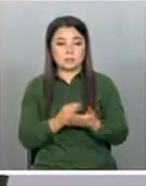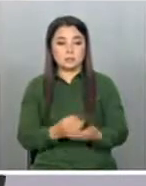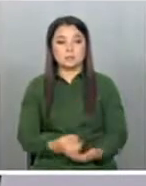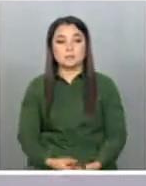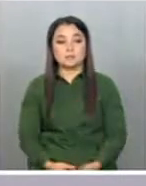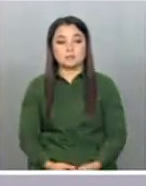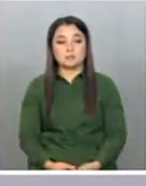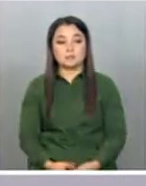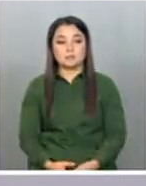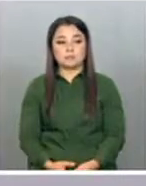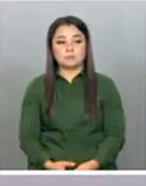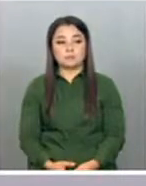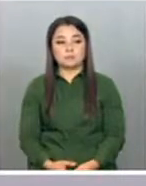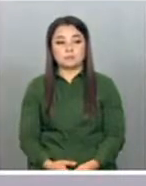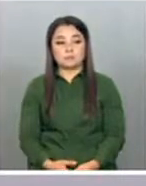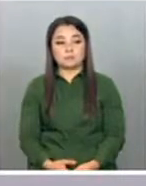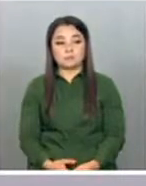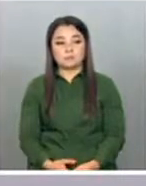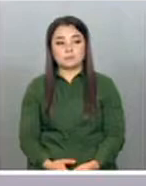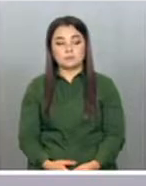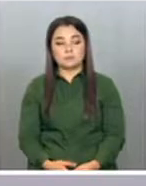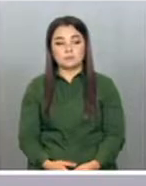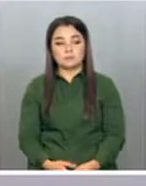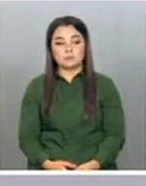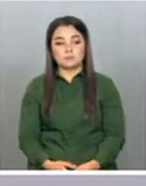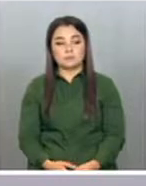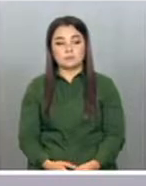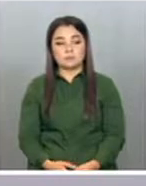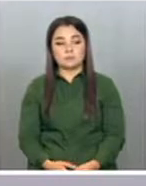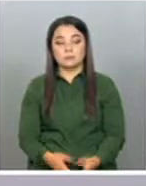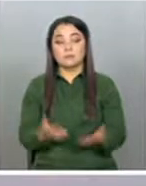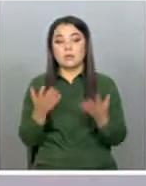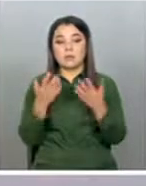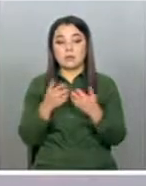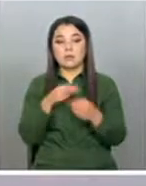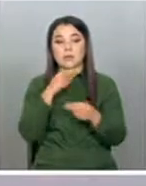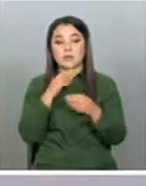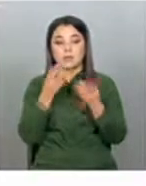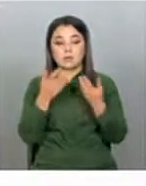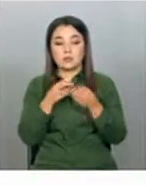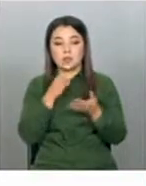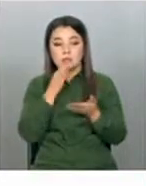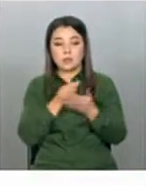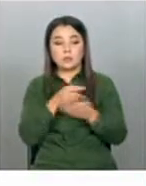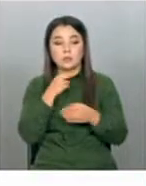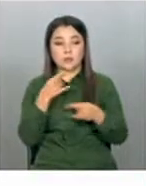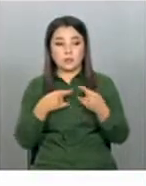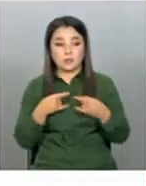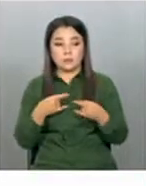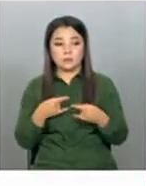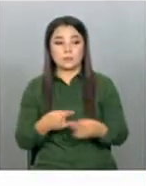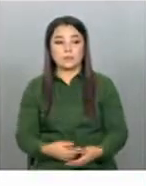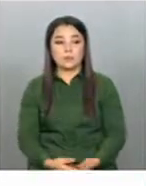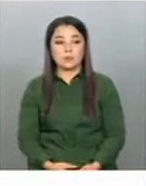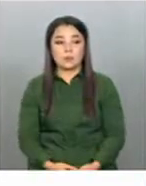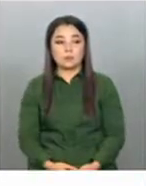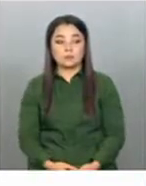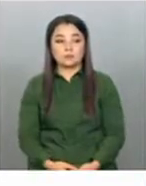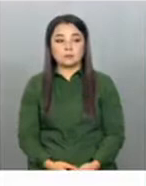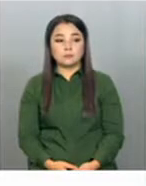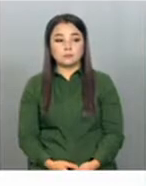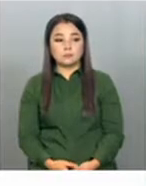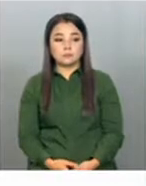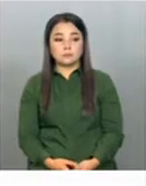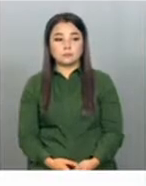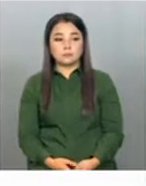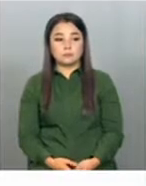сәйкестендіріңіз. Әр өрнекті жеке-жеке қарастырайық, түрлендіру жасайық. Сонда 4u қосылған 5v-ның